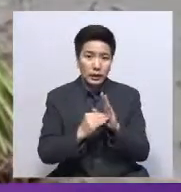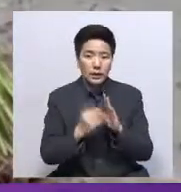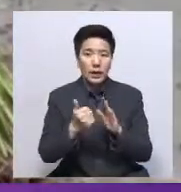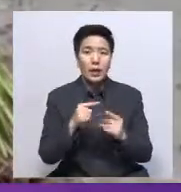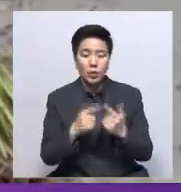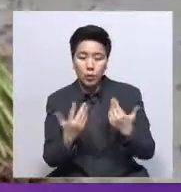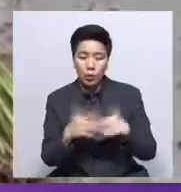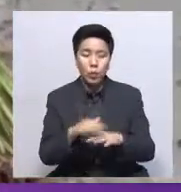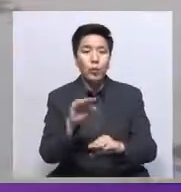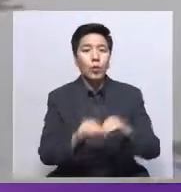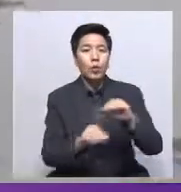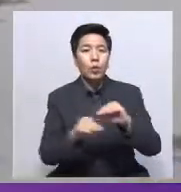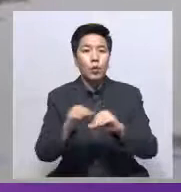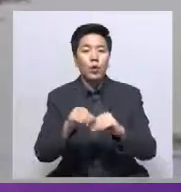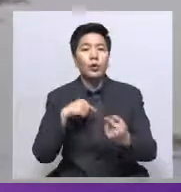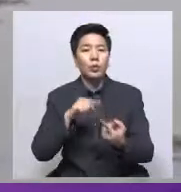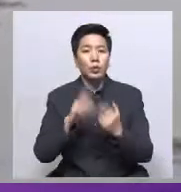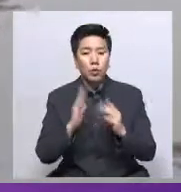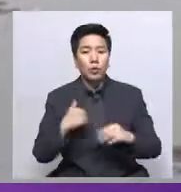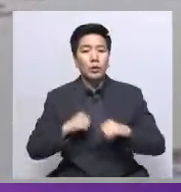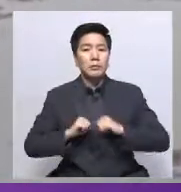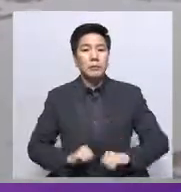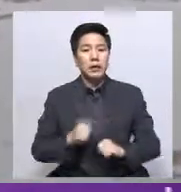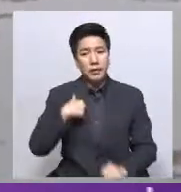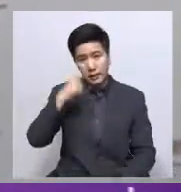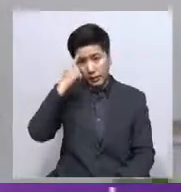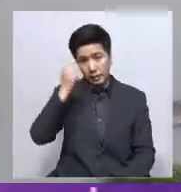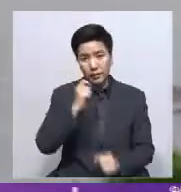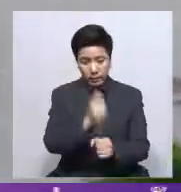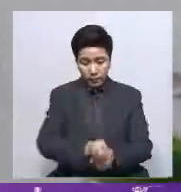กรและเข้าร่วมโครงการอย่างสมาร์ทฟาร์มเมอร์